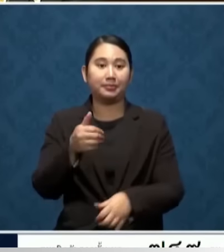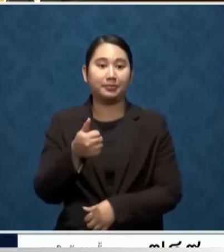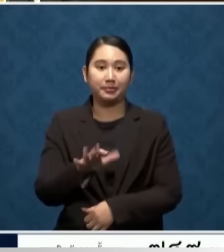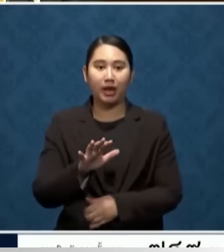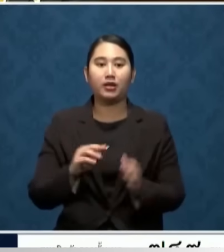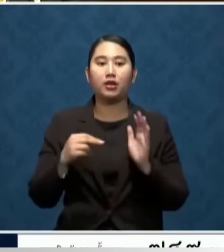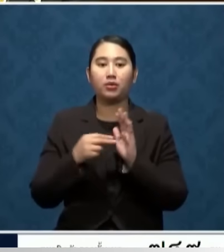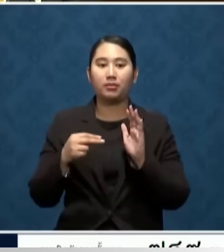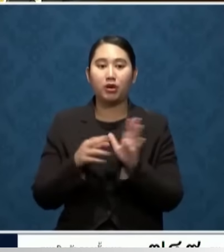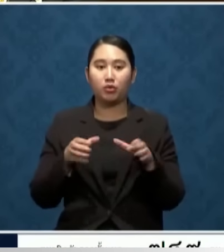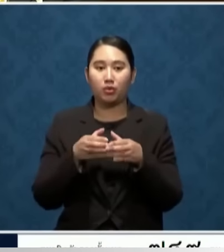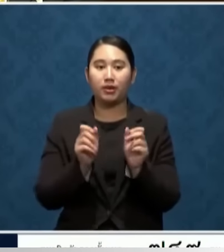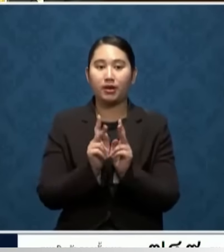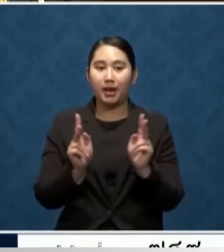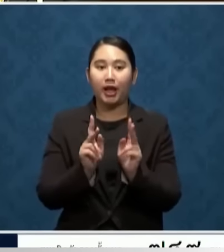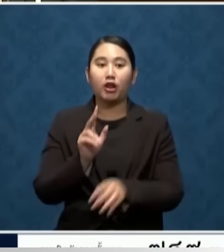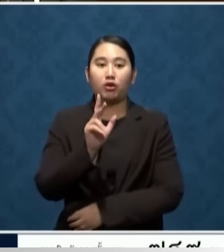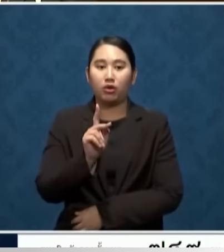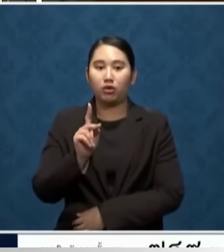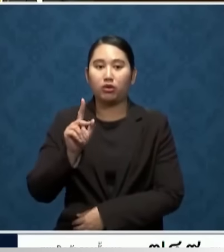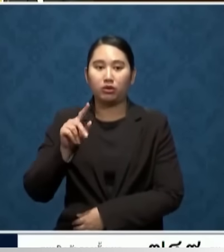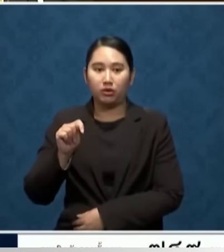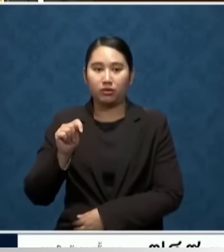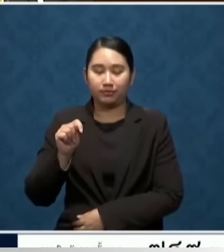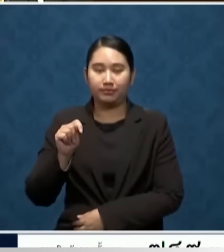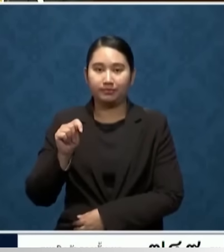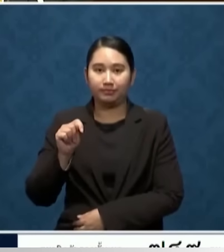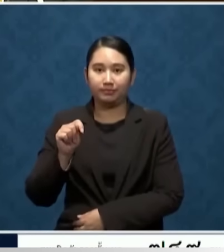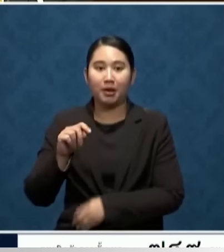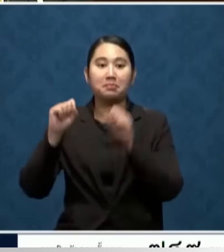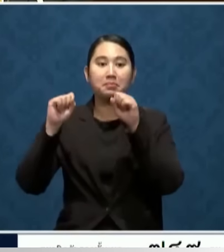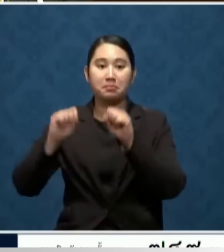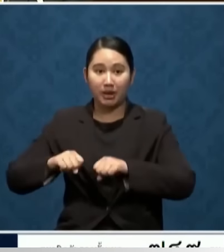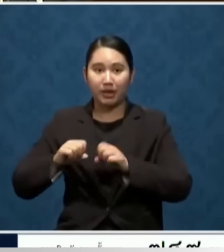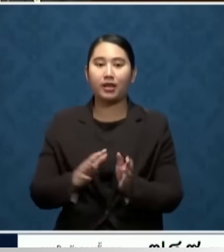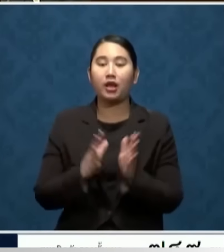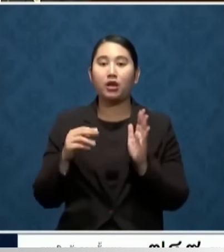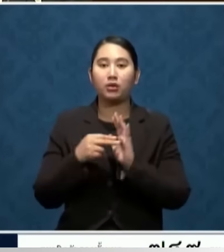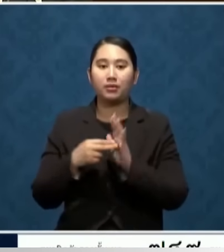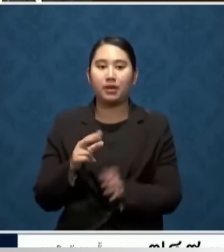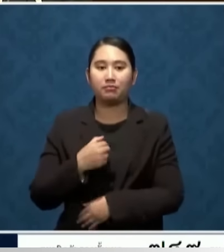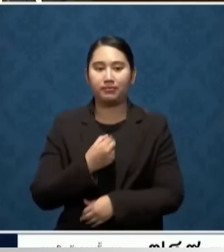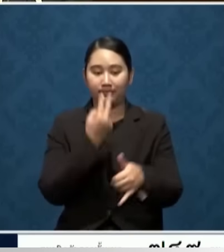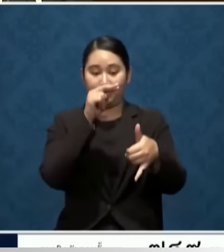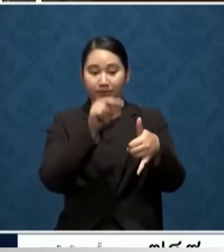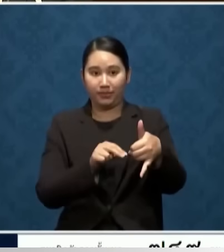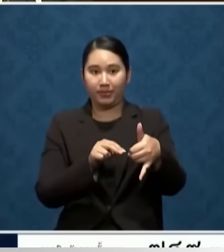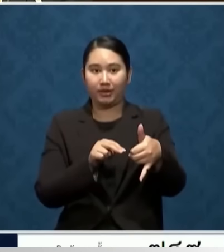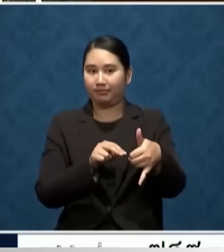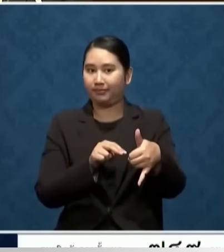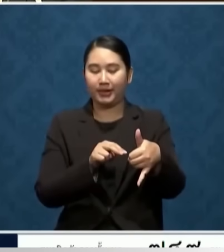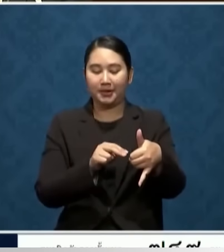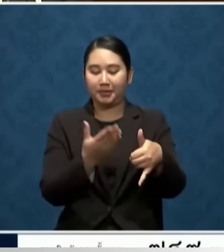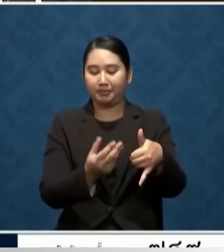เป็นยุติของคณะกรรมการกกต.ไม่ได้เป็นเพียงแค่มองเห็นว่าเป็นคุณสมบัติและลักษณะต้องห้ามเท่